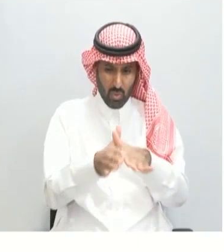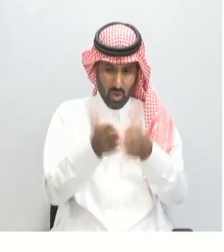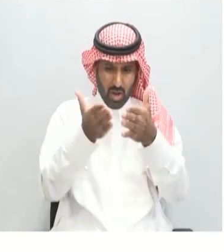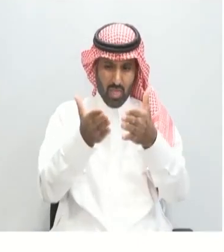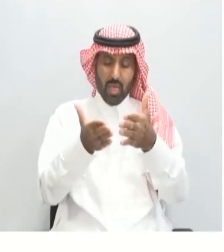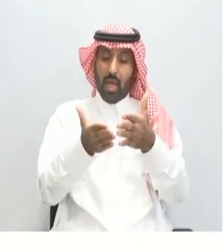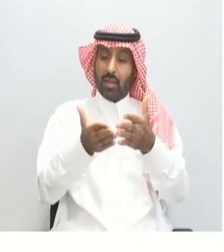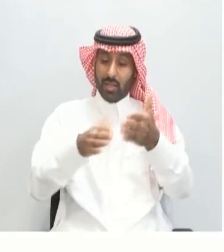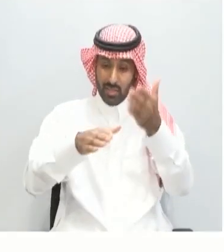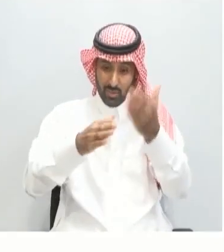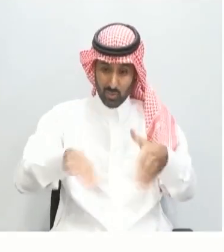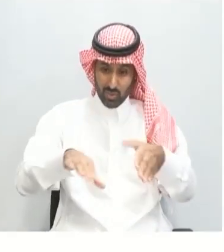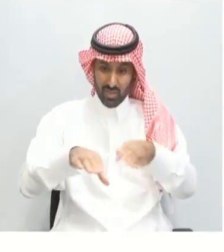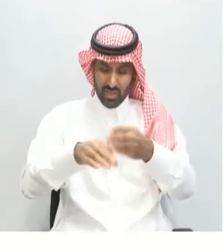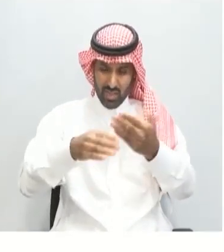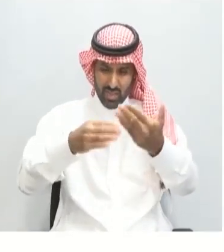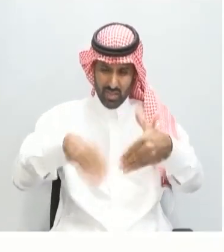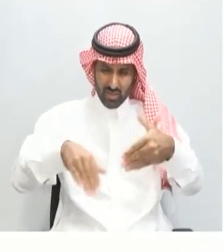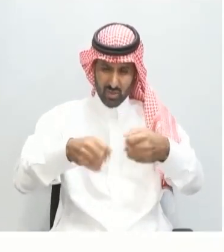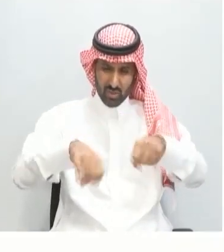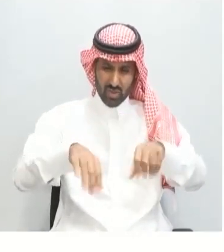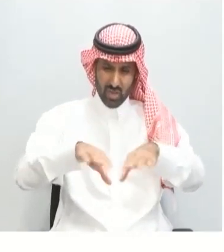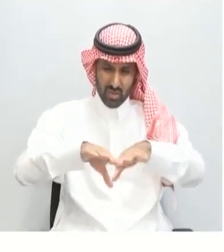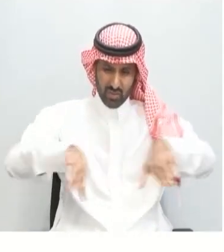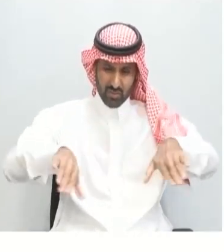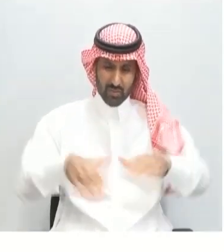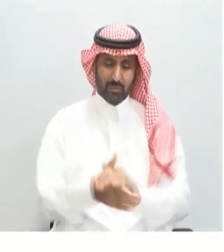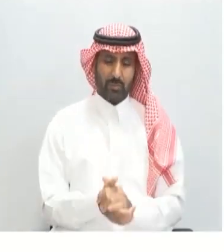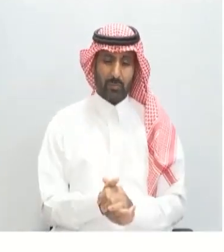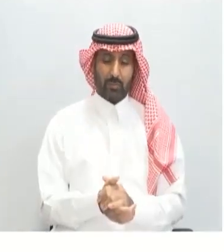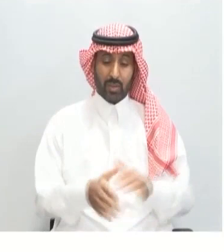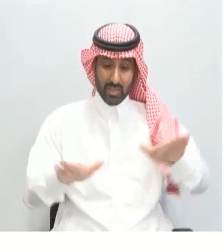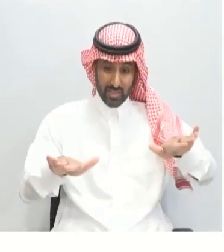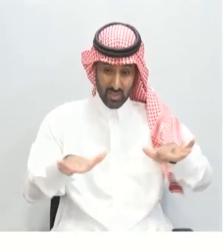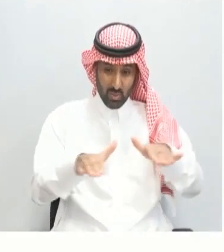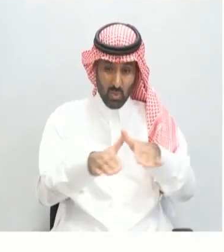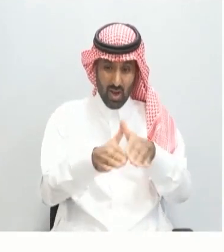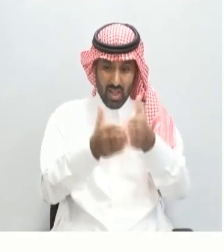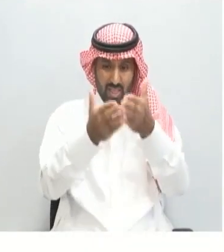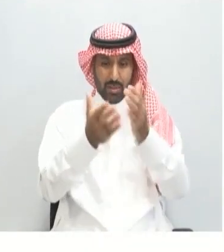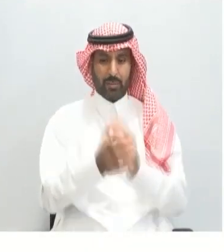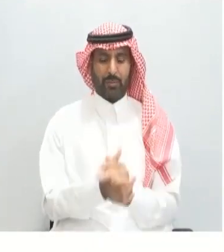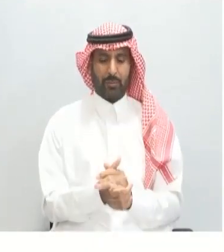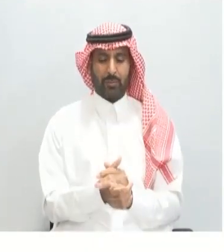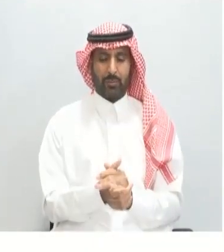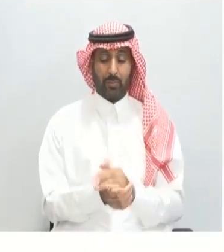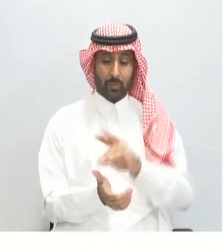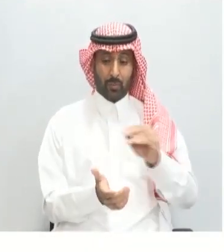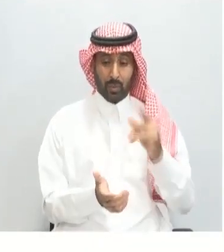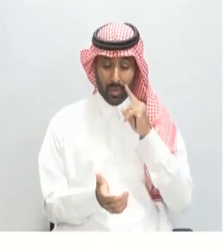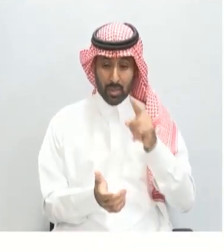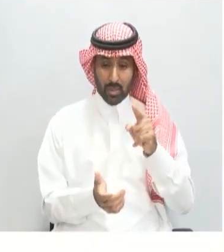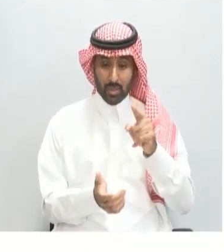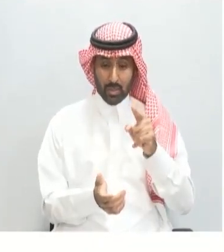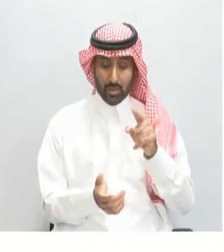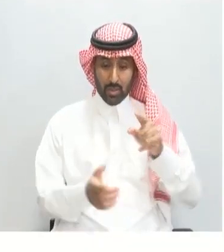الثانيه الصدوع والانكسارات الالتواءات ما هي هي